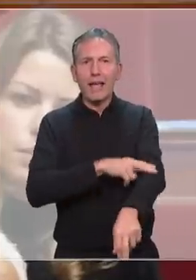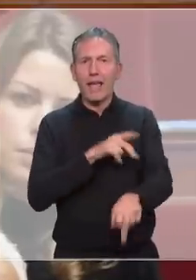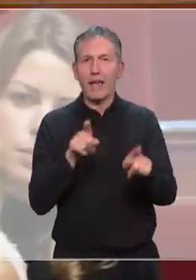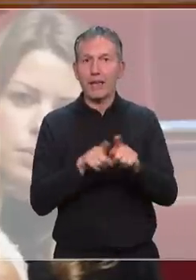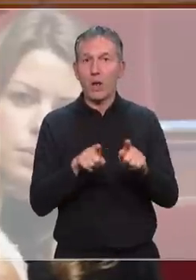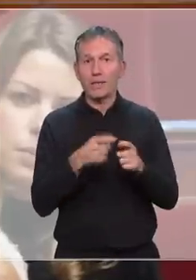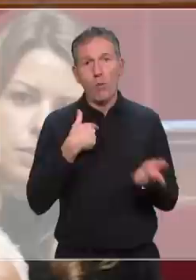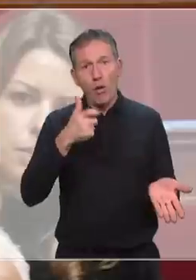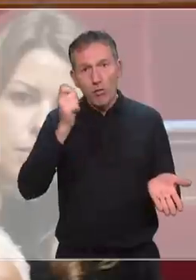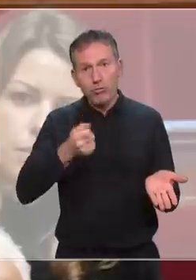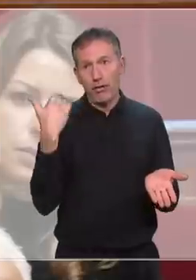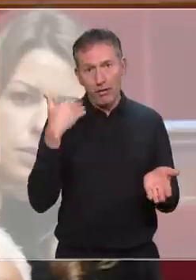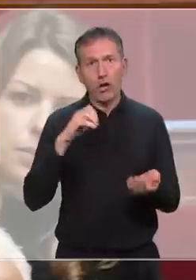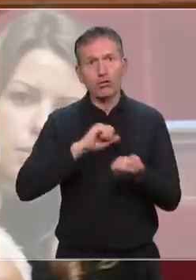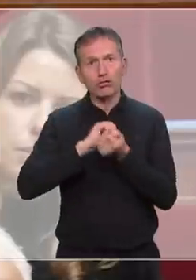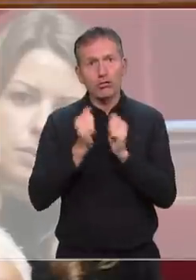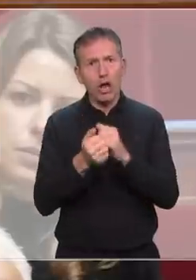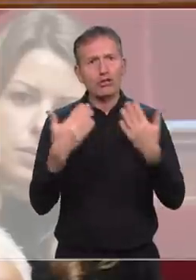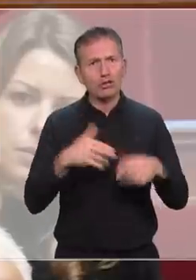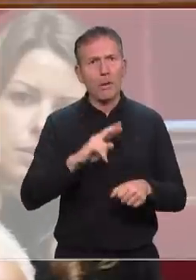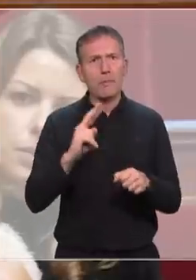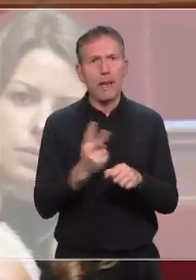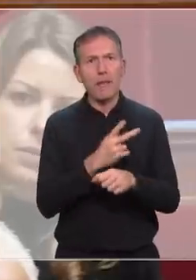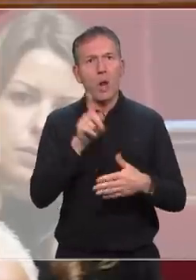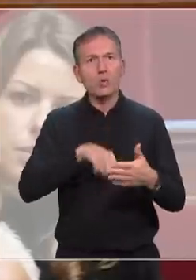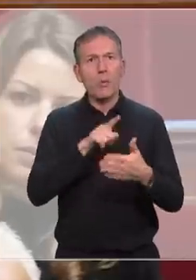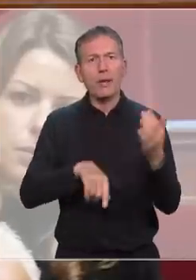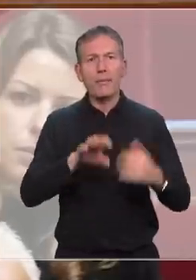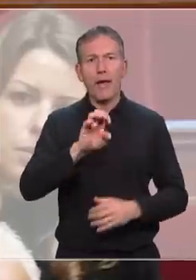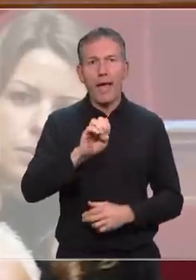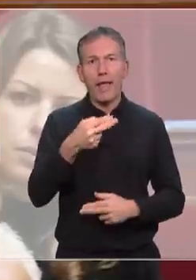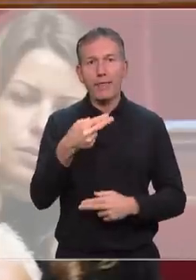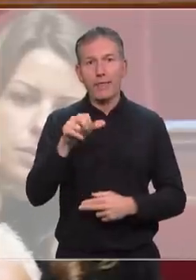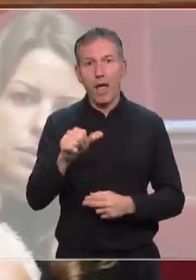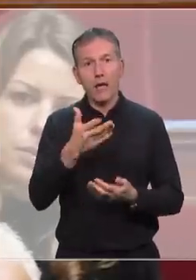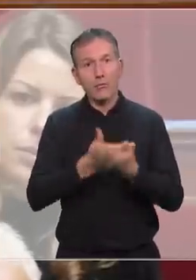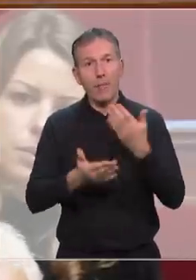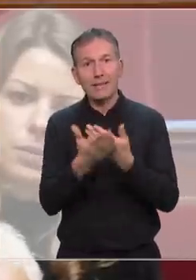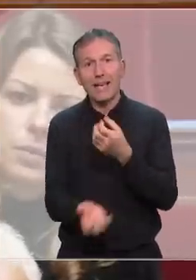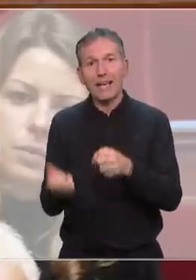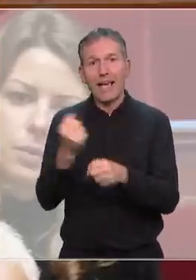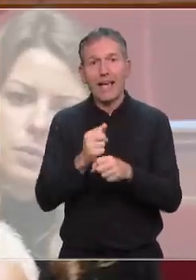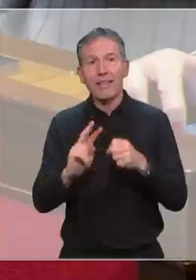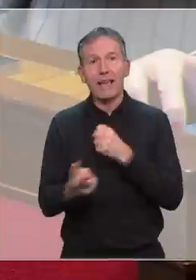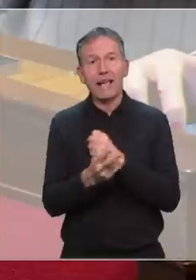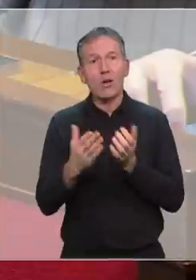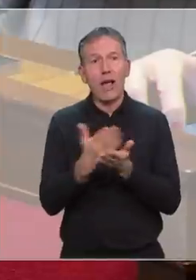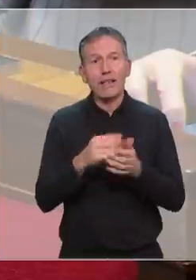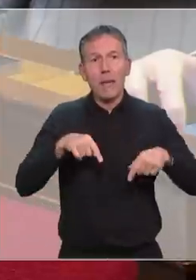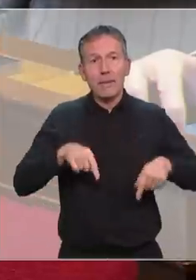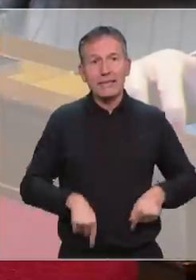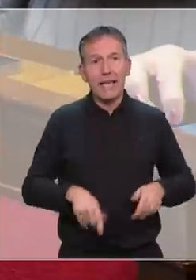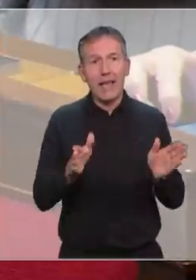les transformations déjà initiées dans le précédent mandat, avec la suppression de l'ENA, avec la création de la délégation interministérielle à